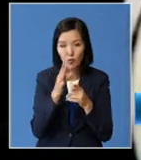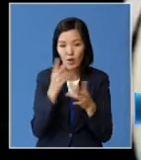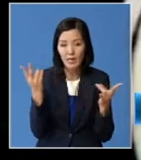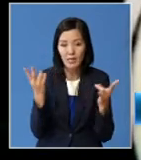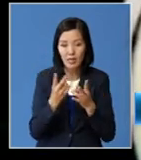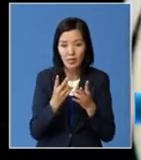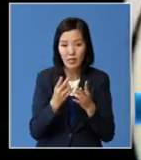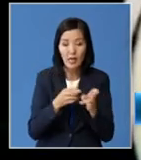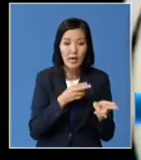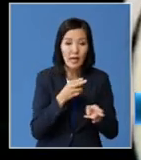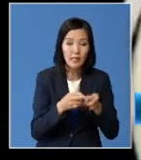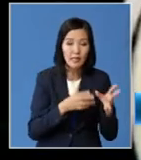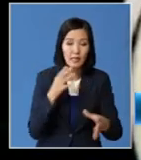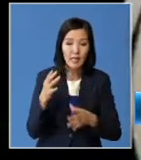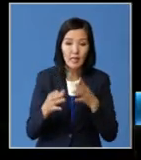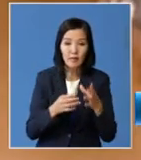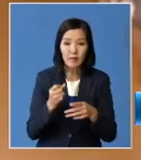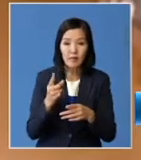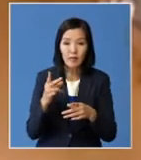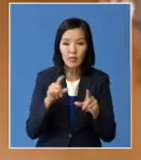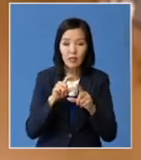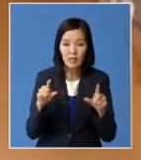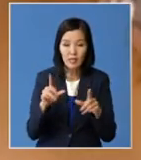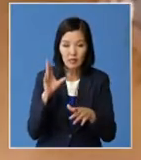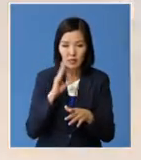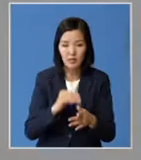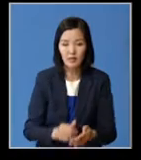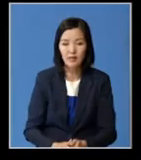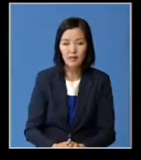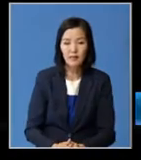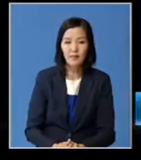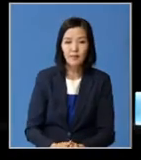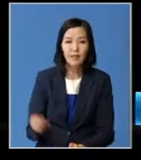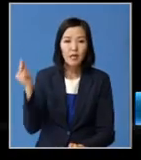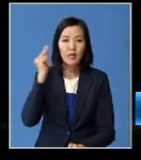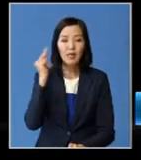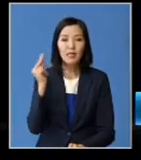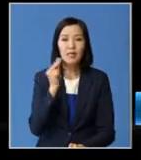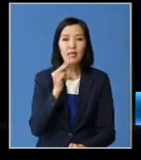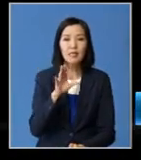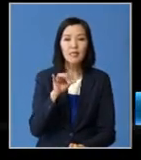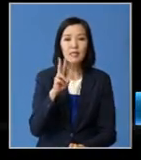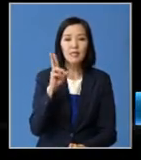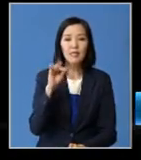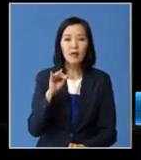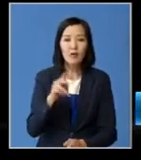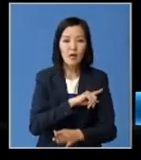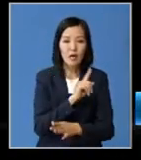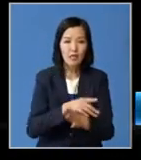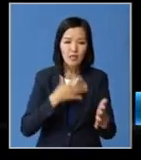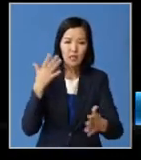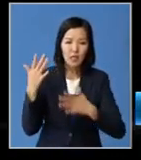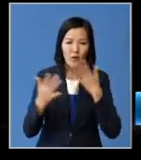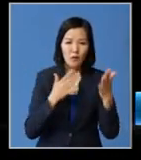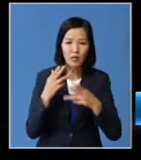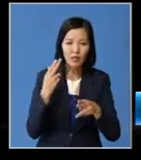кетейік, мұндай отаны әлемде тек бірнеше клиника ғана жасай алады. Қытайдың Синдао қаласында қатты дауыл соғып, халықты әбігерге